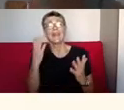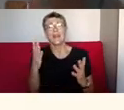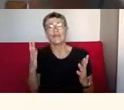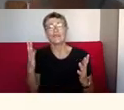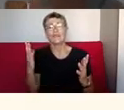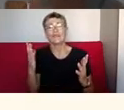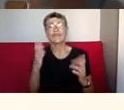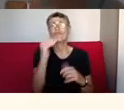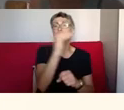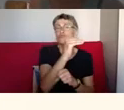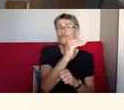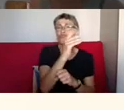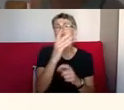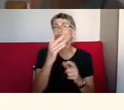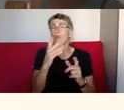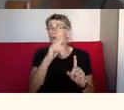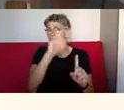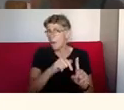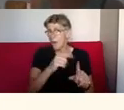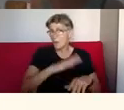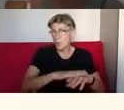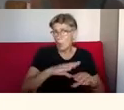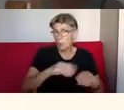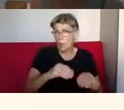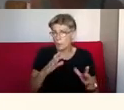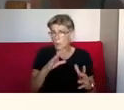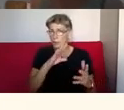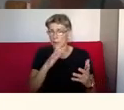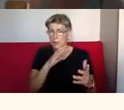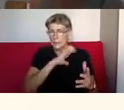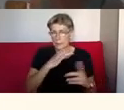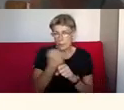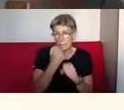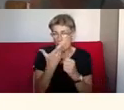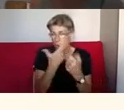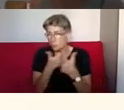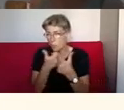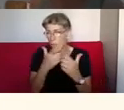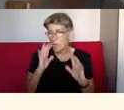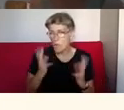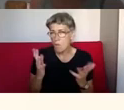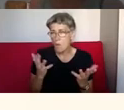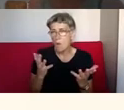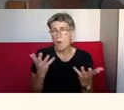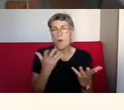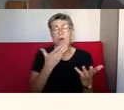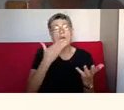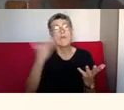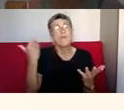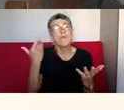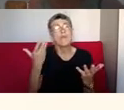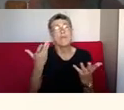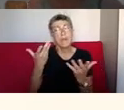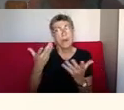entre recruteurs présents ce jour-là pour essayer de travailler sur comment intégrer et mieux intégrer ou maintenir à